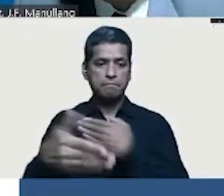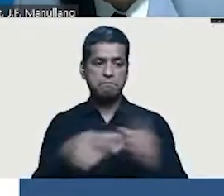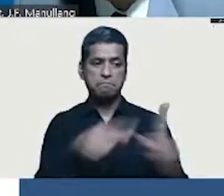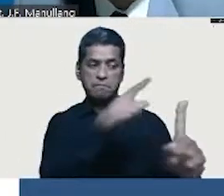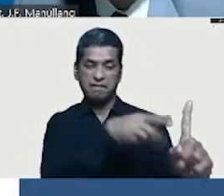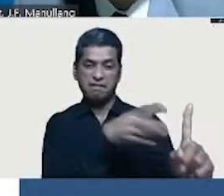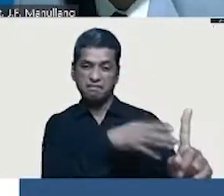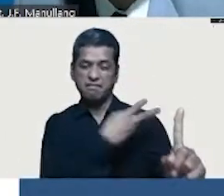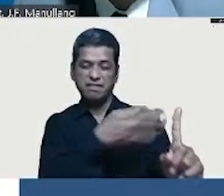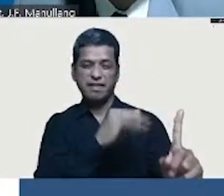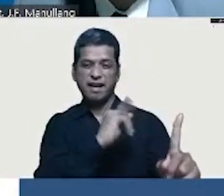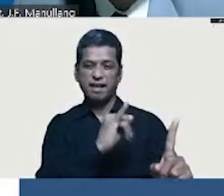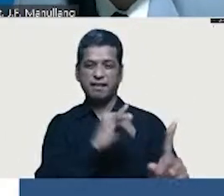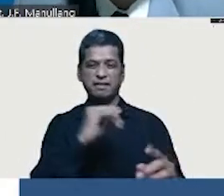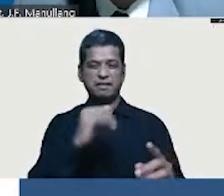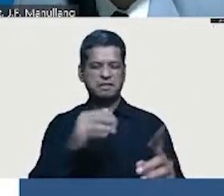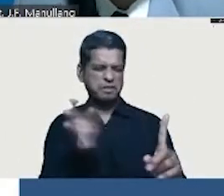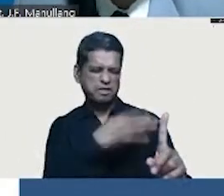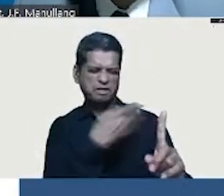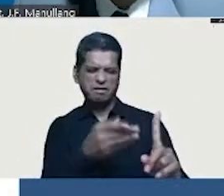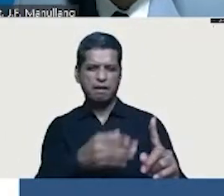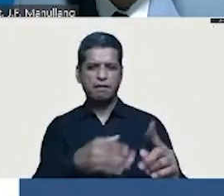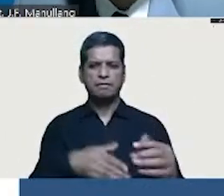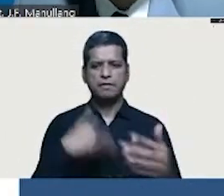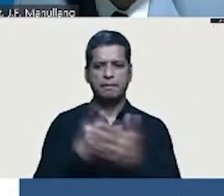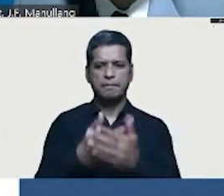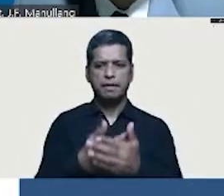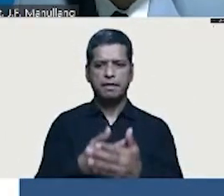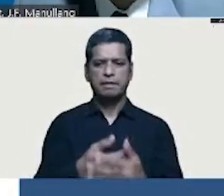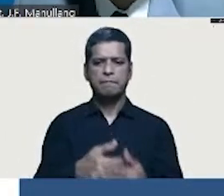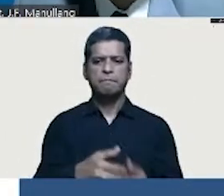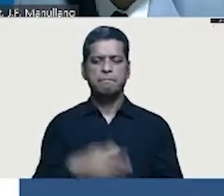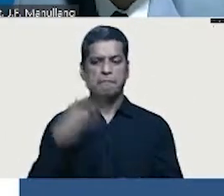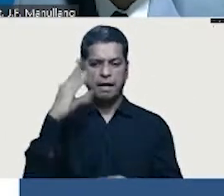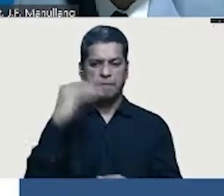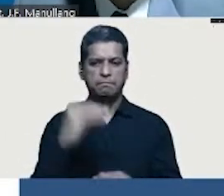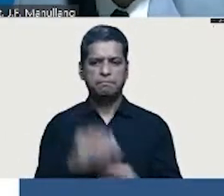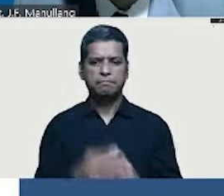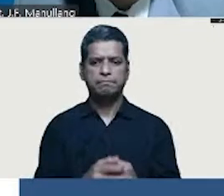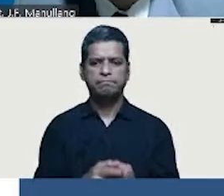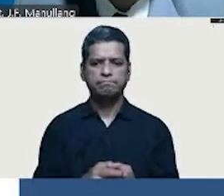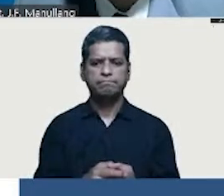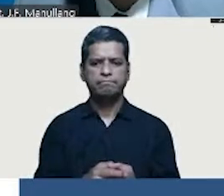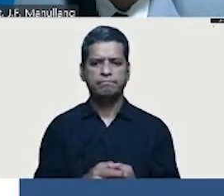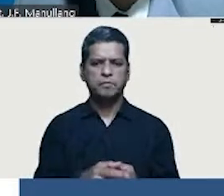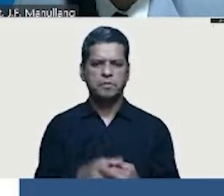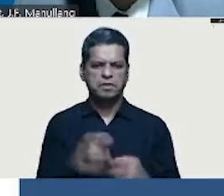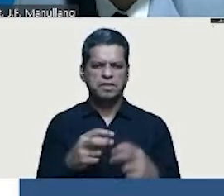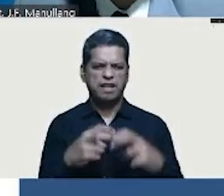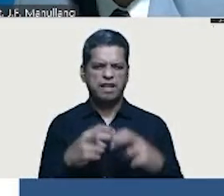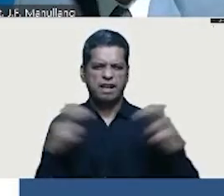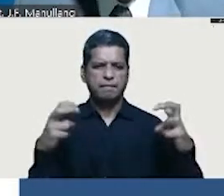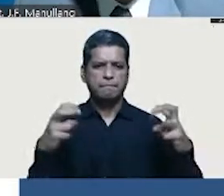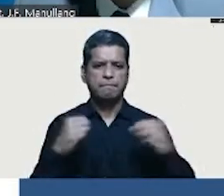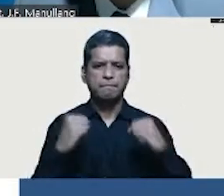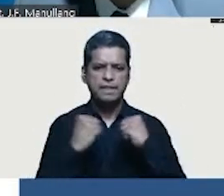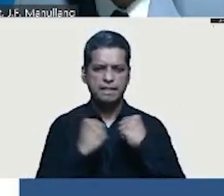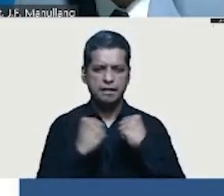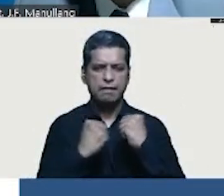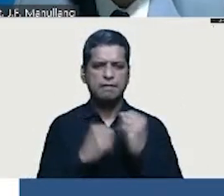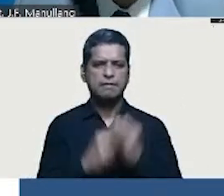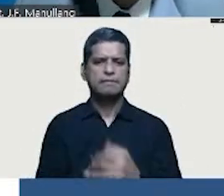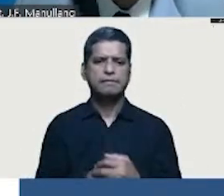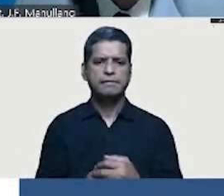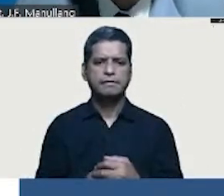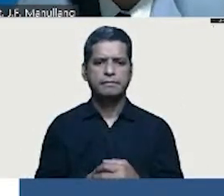ini Demikian Betapa mirisnya like Mbok sadisnya hukuman Tuhan itu